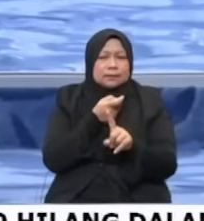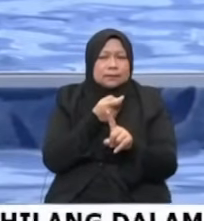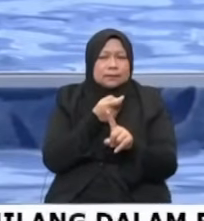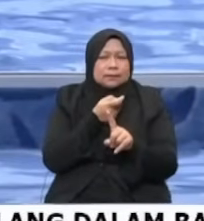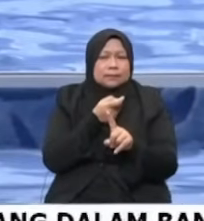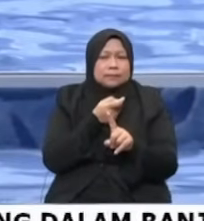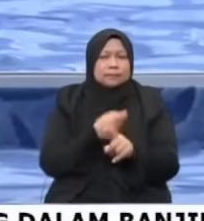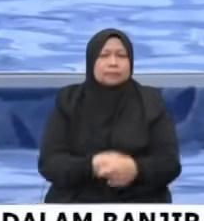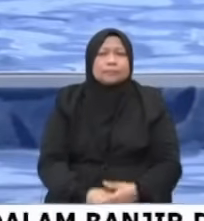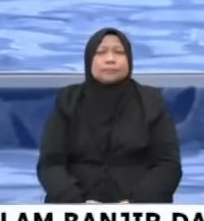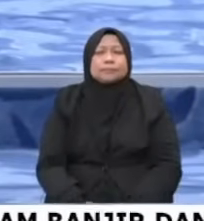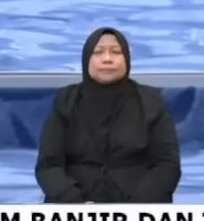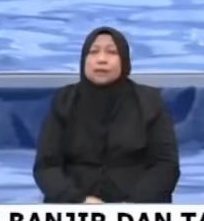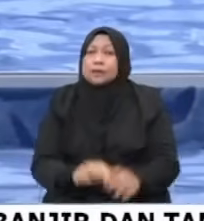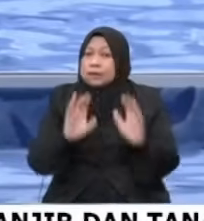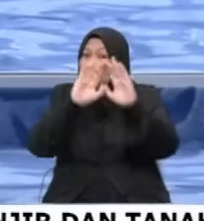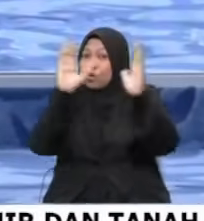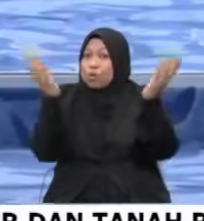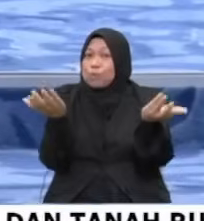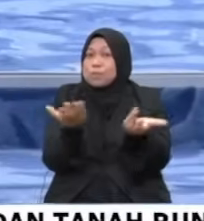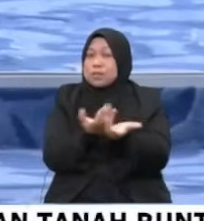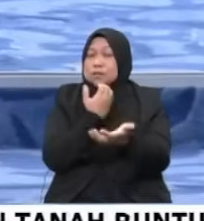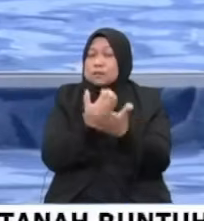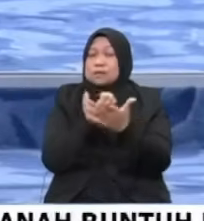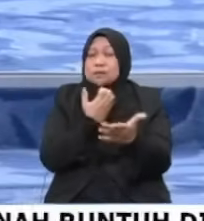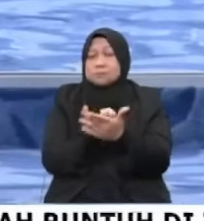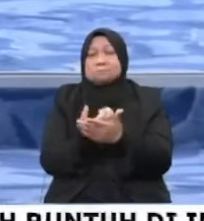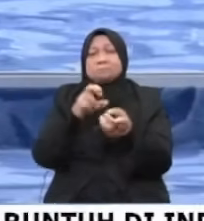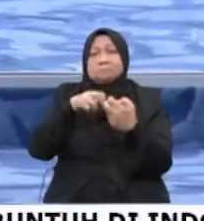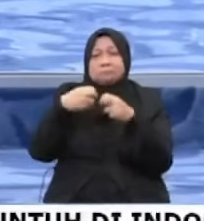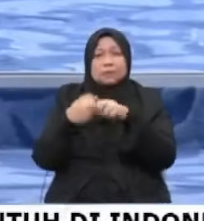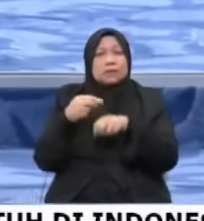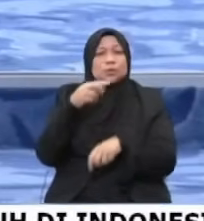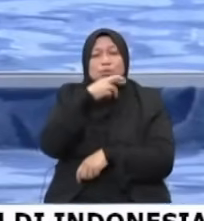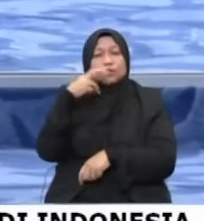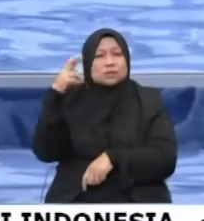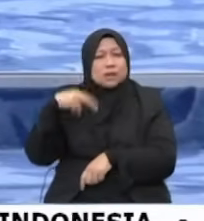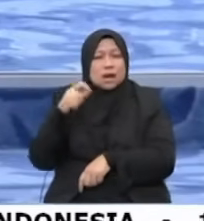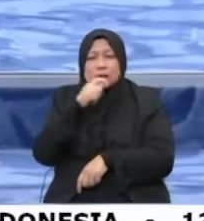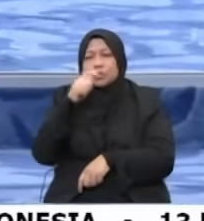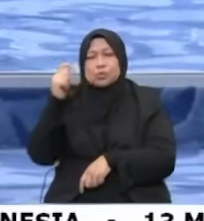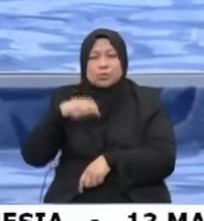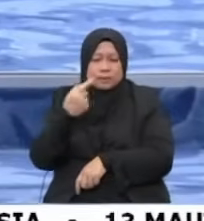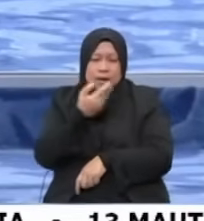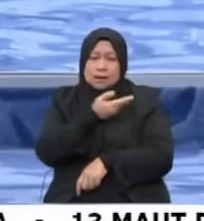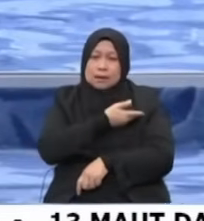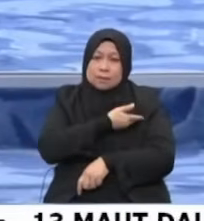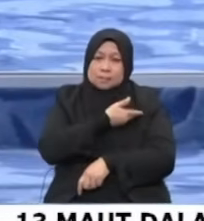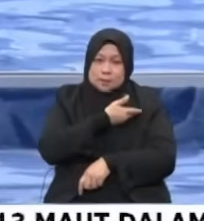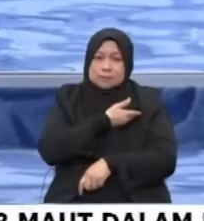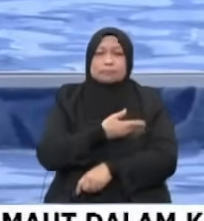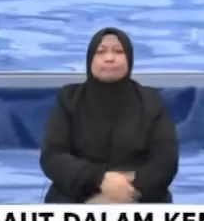dari politik global kepincangan di Rusia ukrain dan juga Gaza